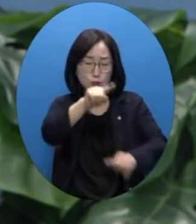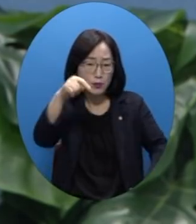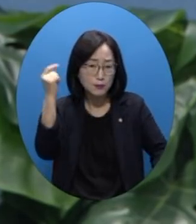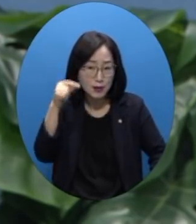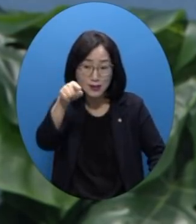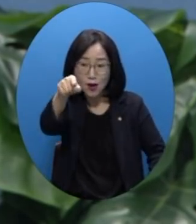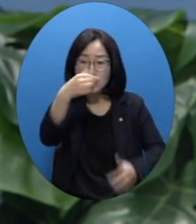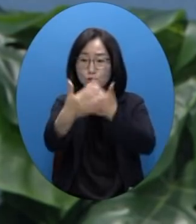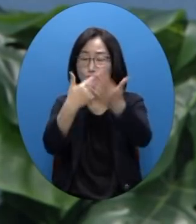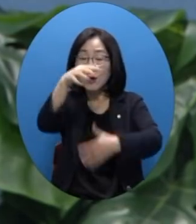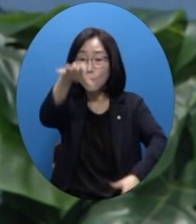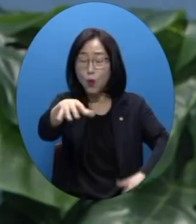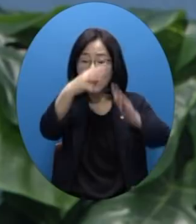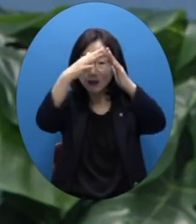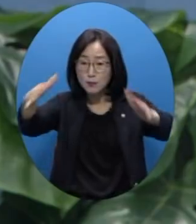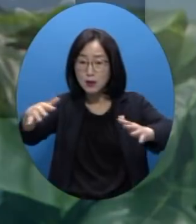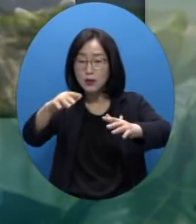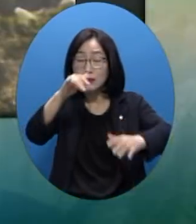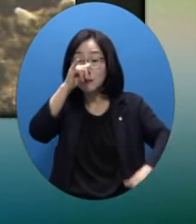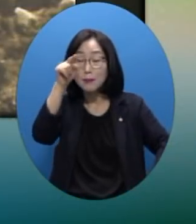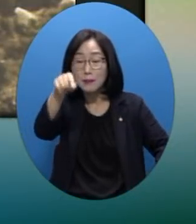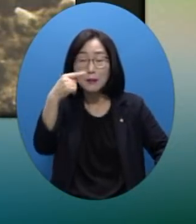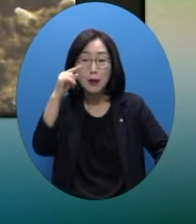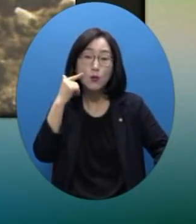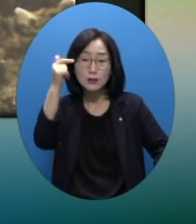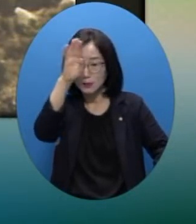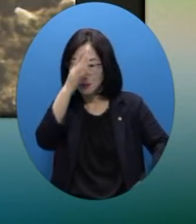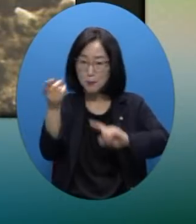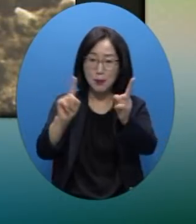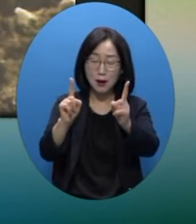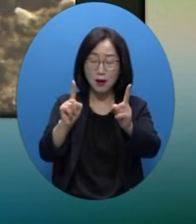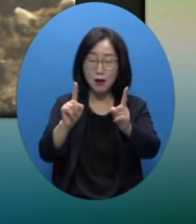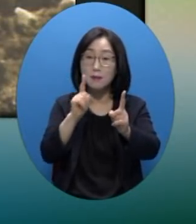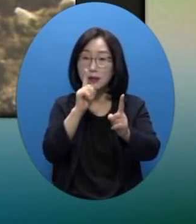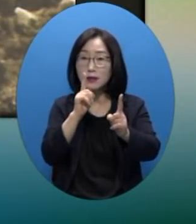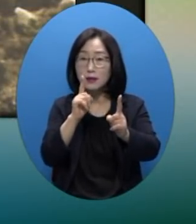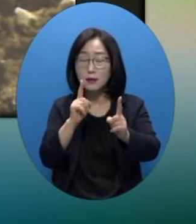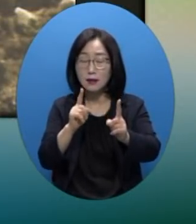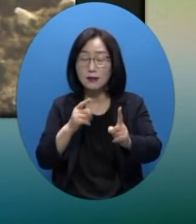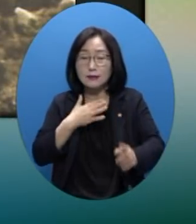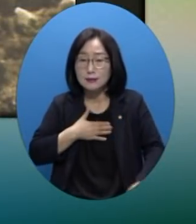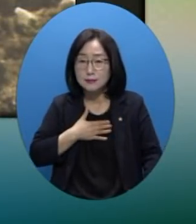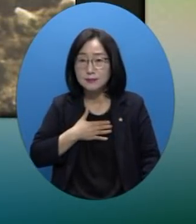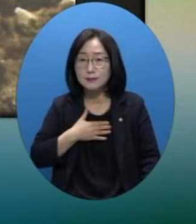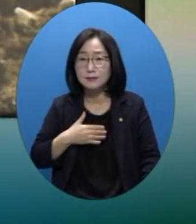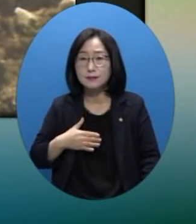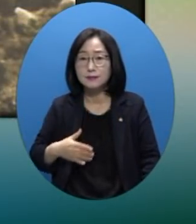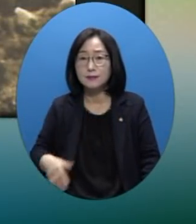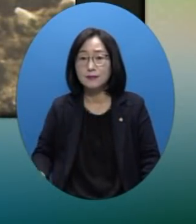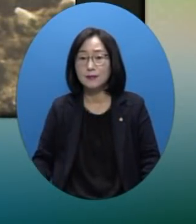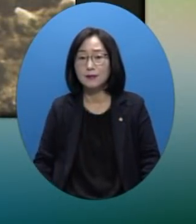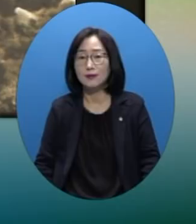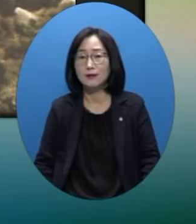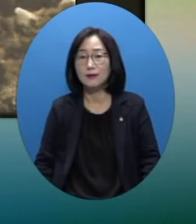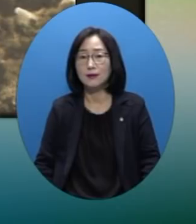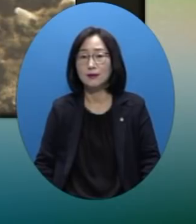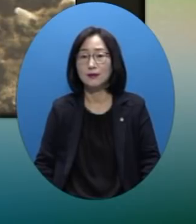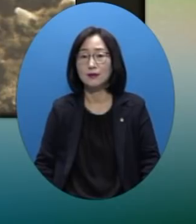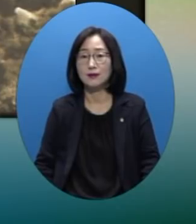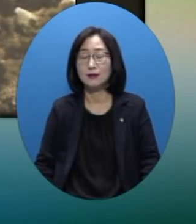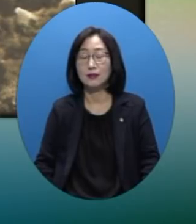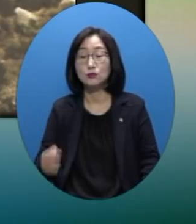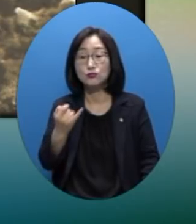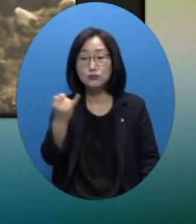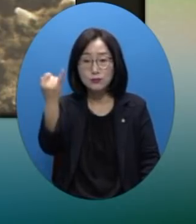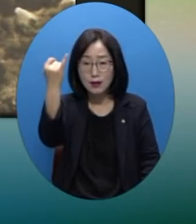저 불광도에 가면 천막교회가 있는데 거기 목사님 병을 고친다더라. 그래서 그